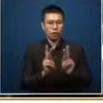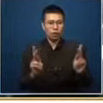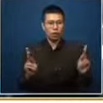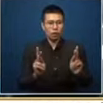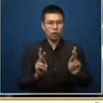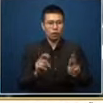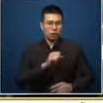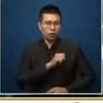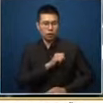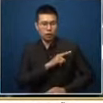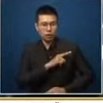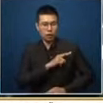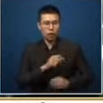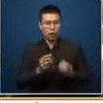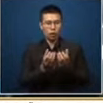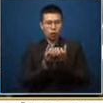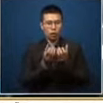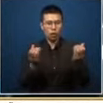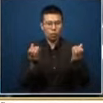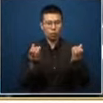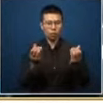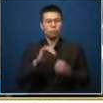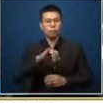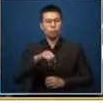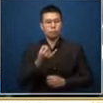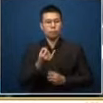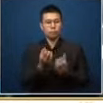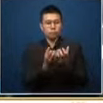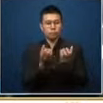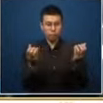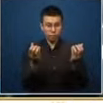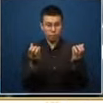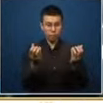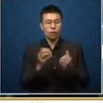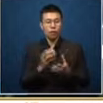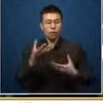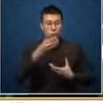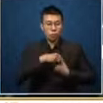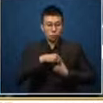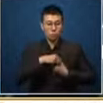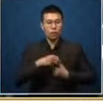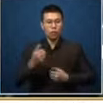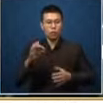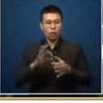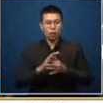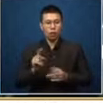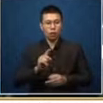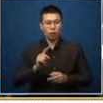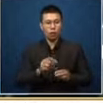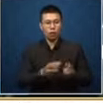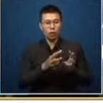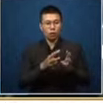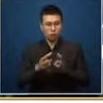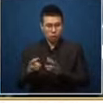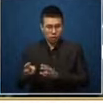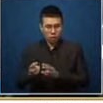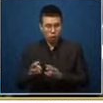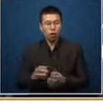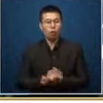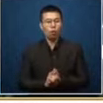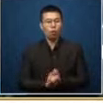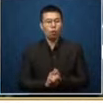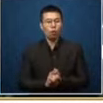การศาสนาคุณธรรมจริยธรรมของวุฒิสภานะครับเรื่องแนวทางการอนุรักษ์และพัฒนามรดกวัฒนธรรมอย่างยั่ง